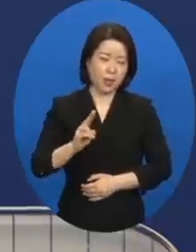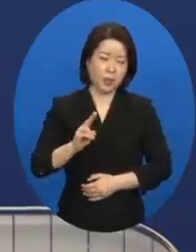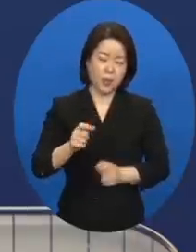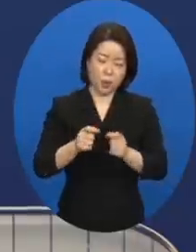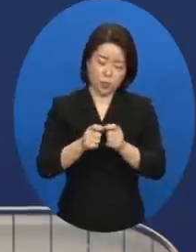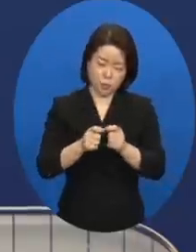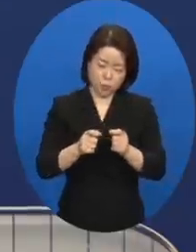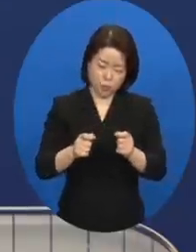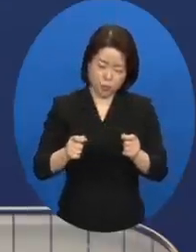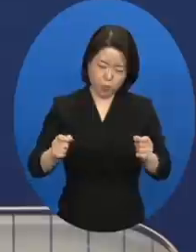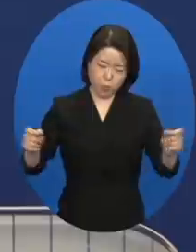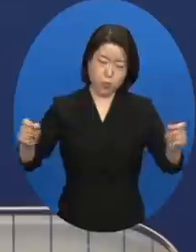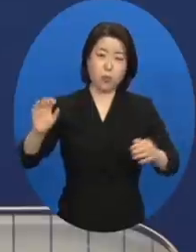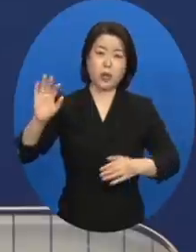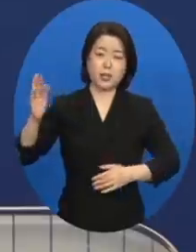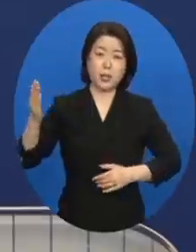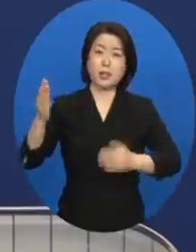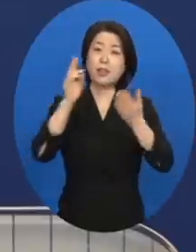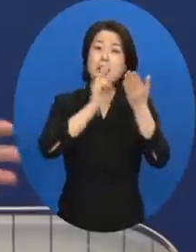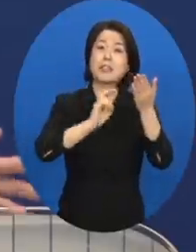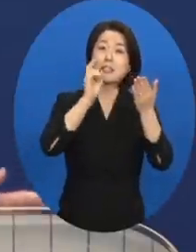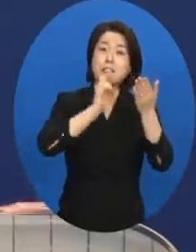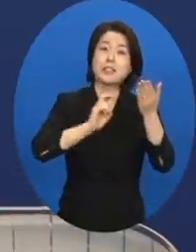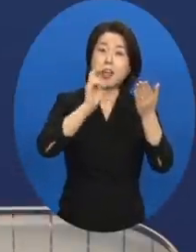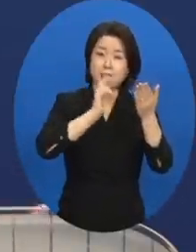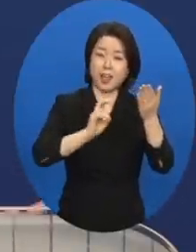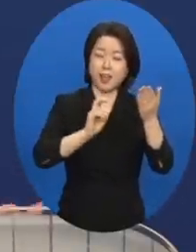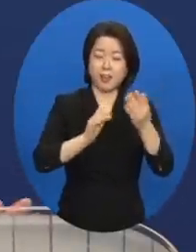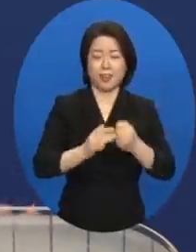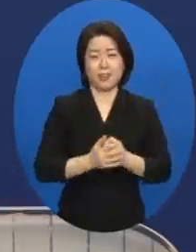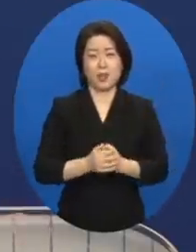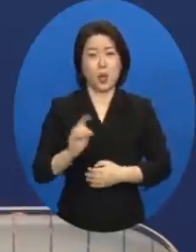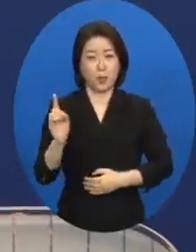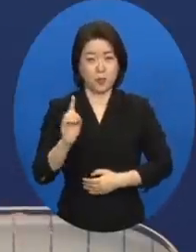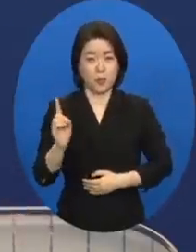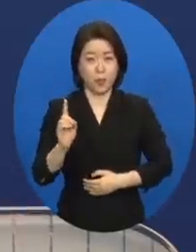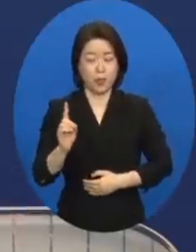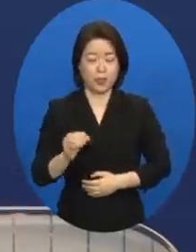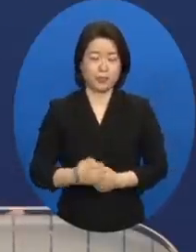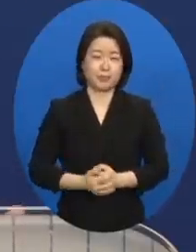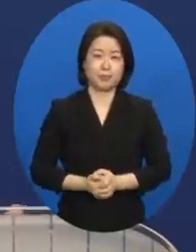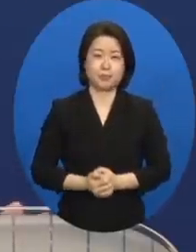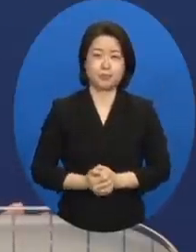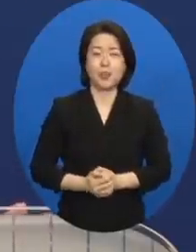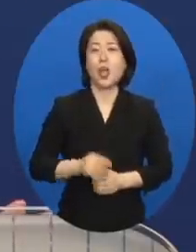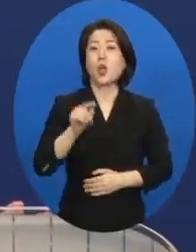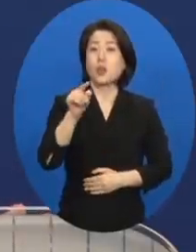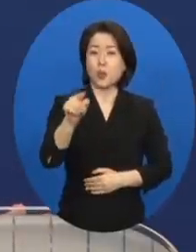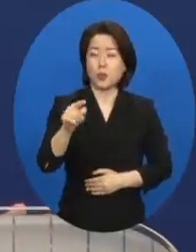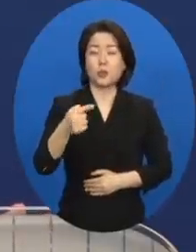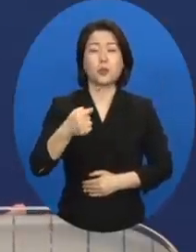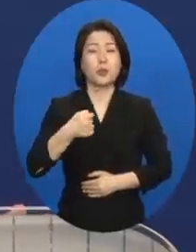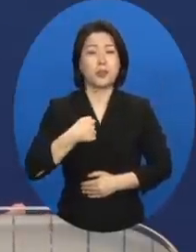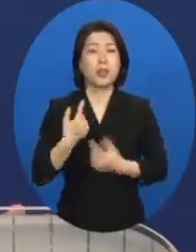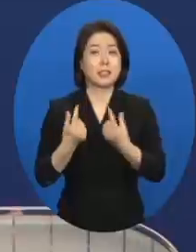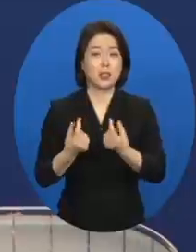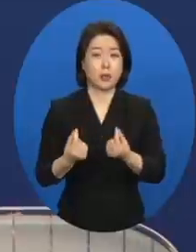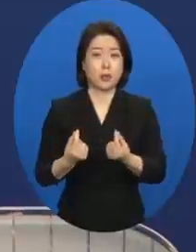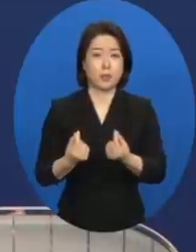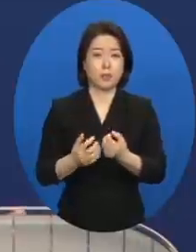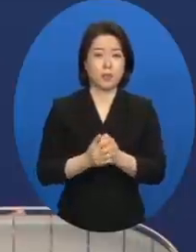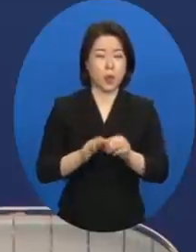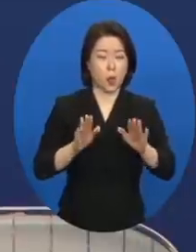오래된 찬양 중에 이런 찬양이 있어요. 너도 남처럼.